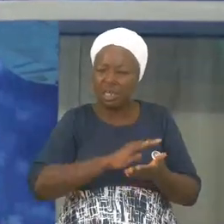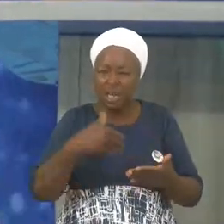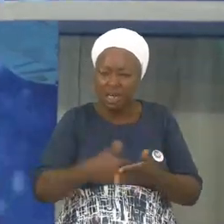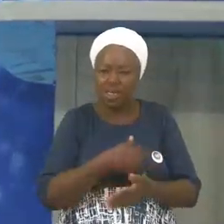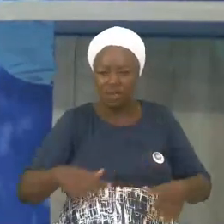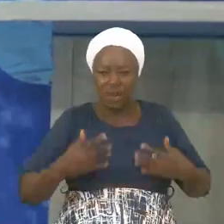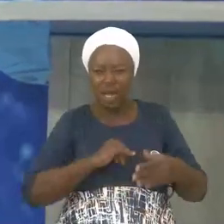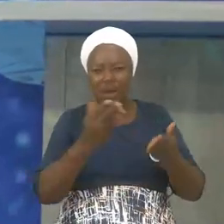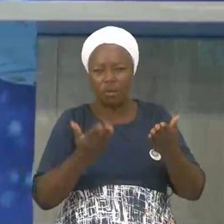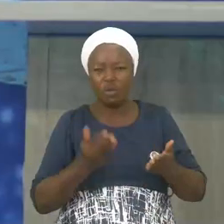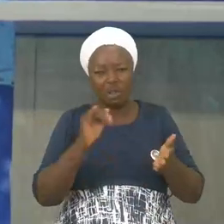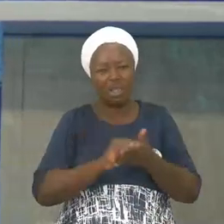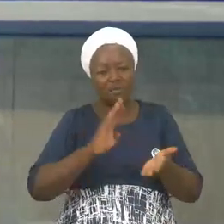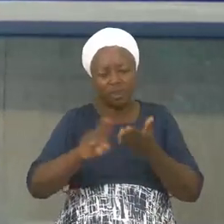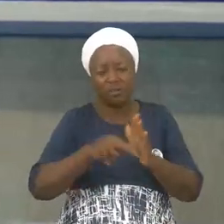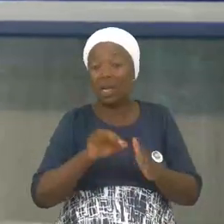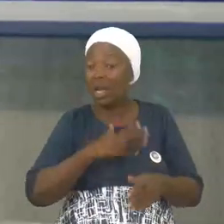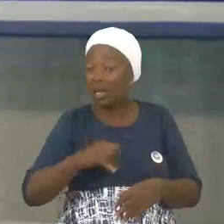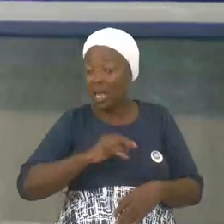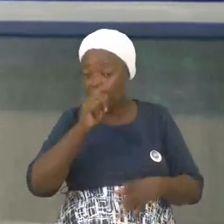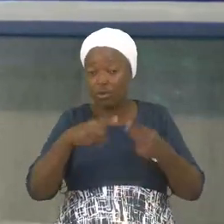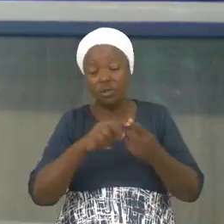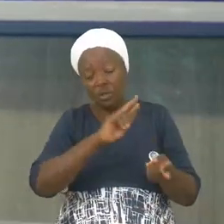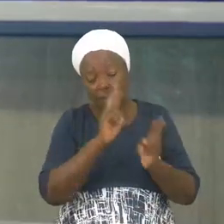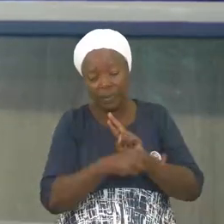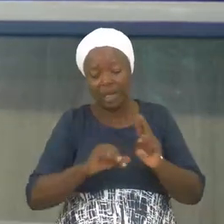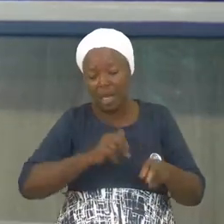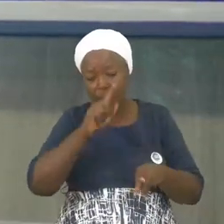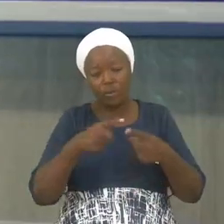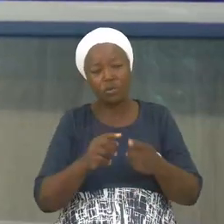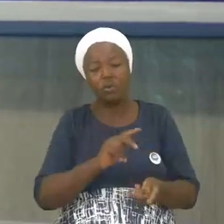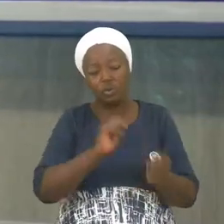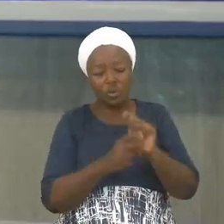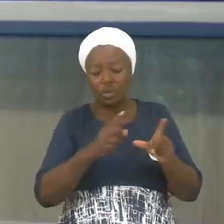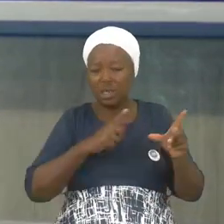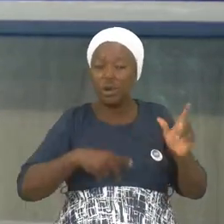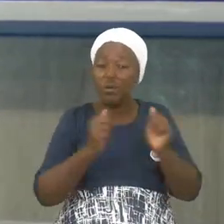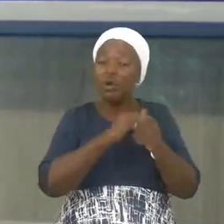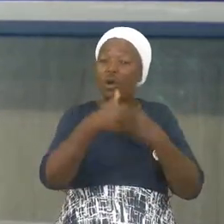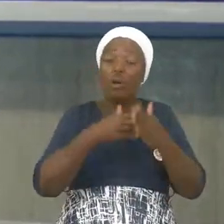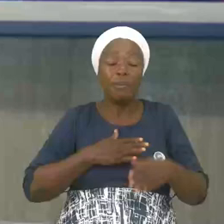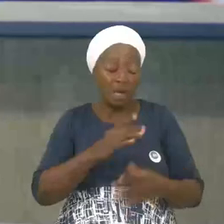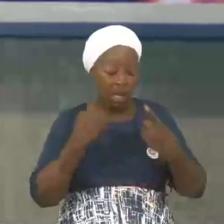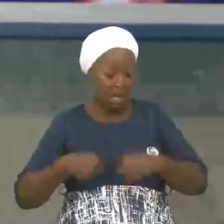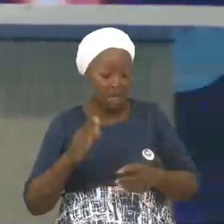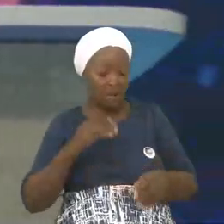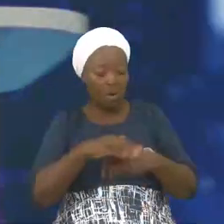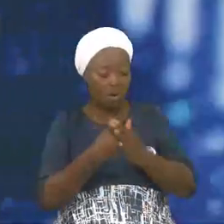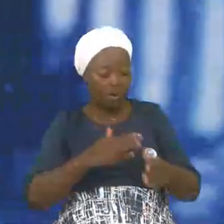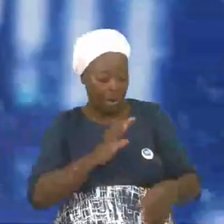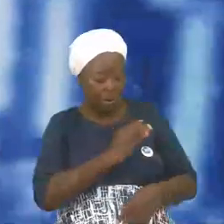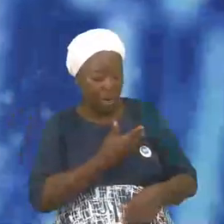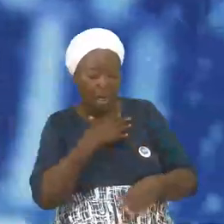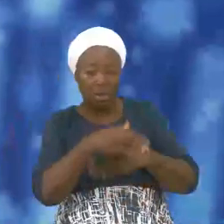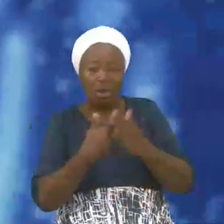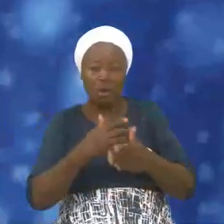cette transformation. Je veux cette nouvelle vie, je veux ce pardon et je veux me repentir. Je veux revenir